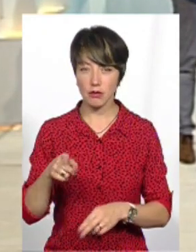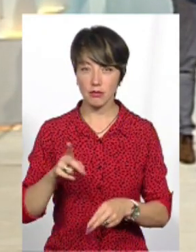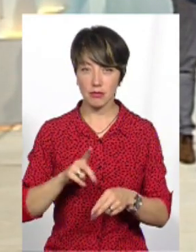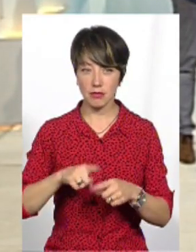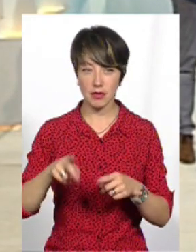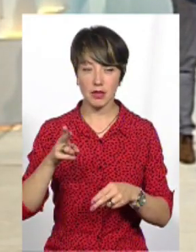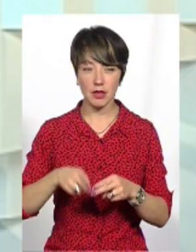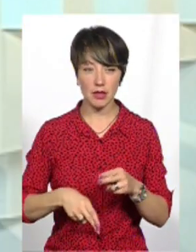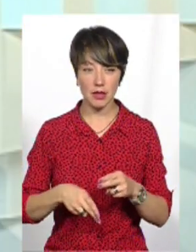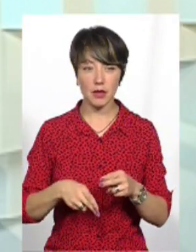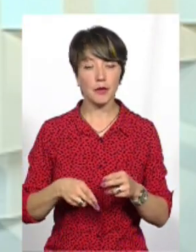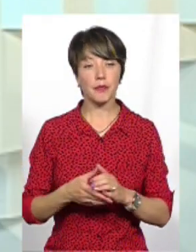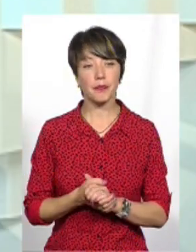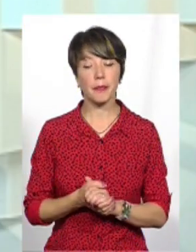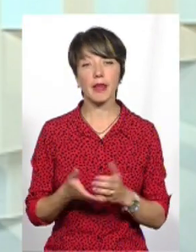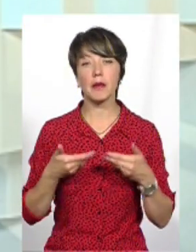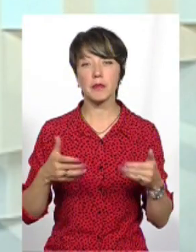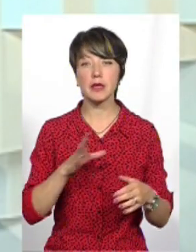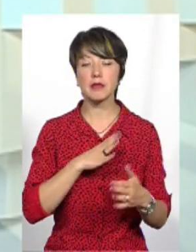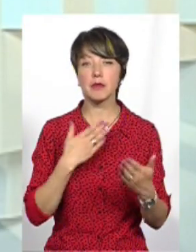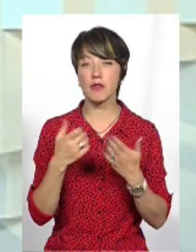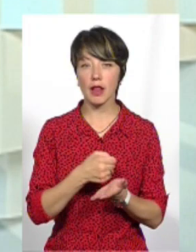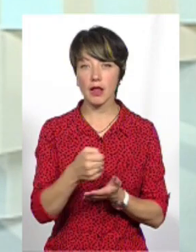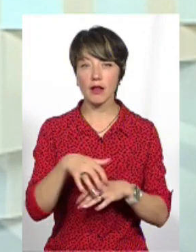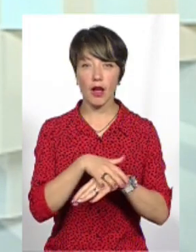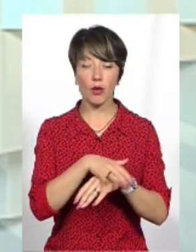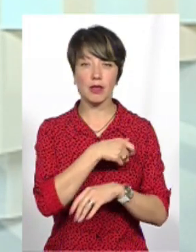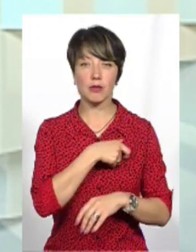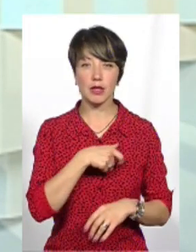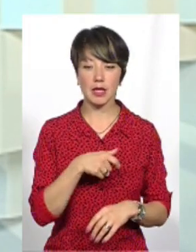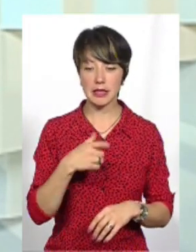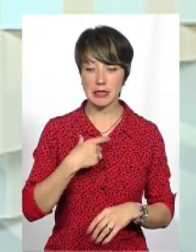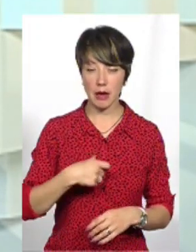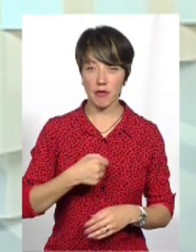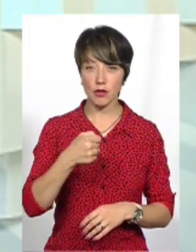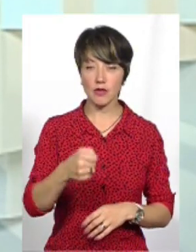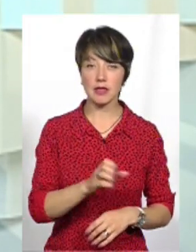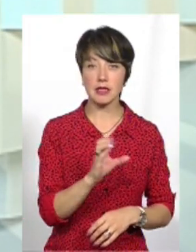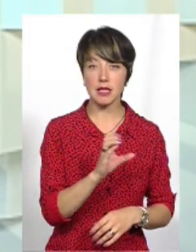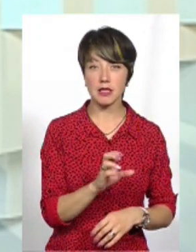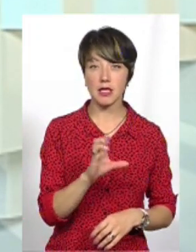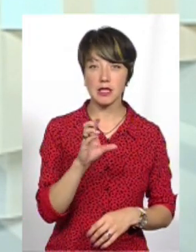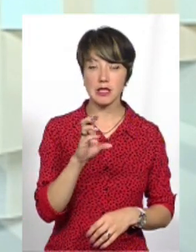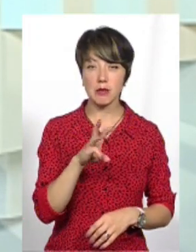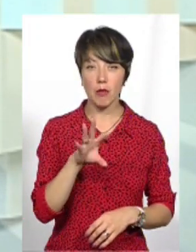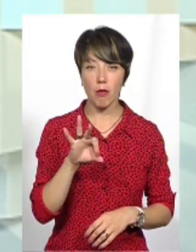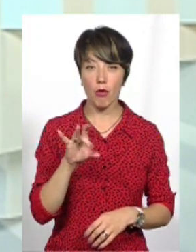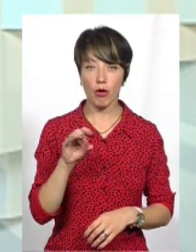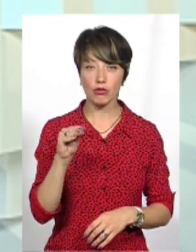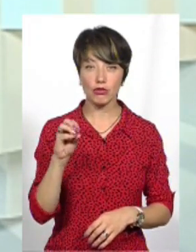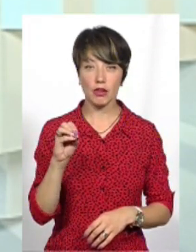добіг кінця. Ми спілкувалися із кандидатом у народні депутати, самовисуванцем Станіславом